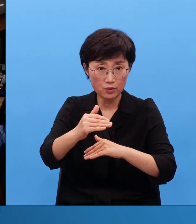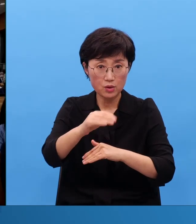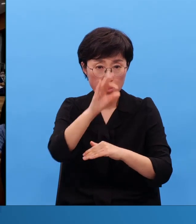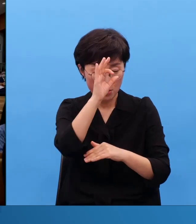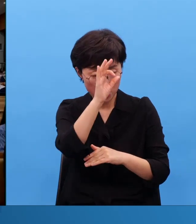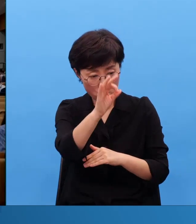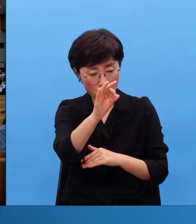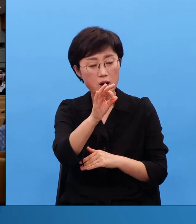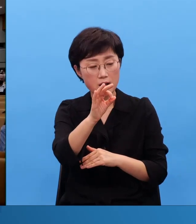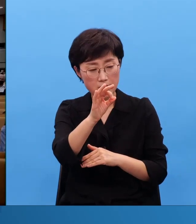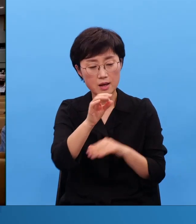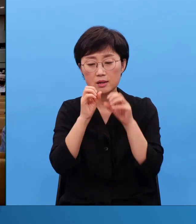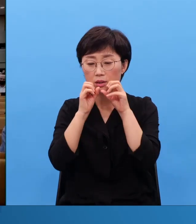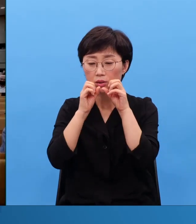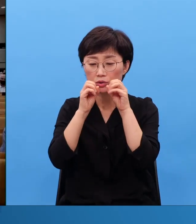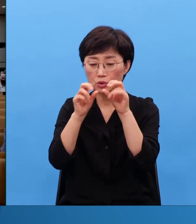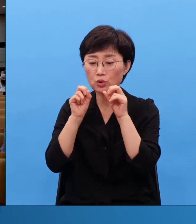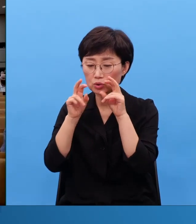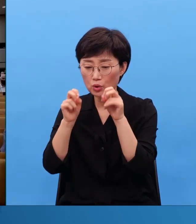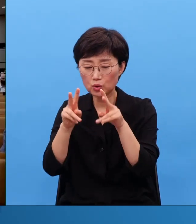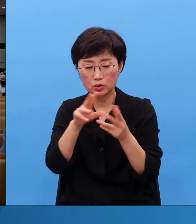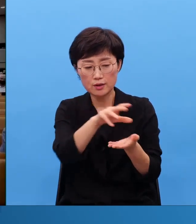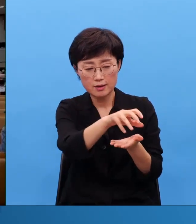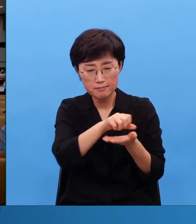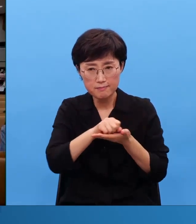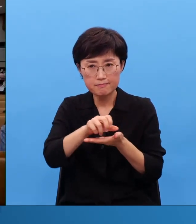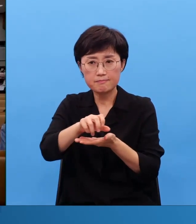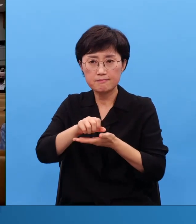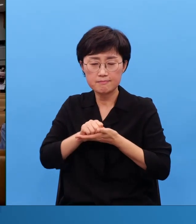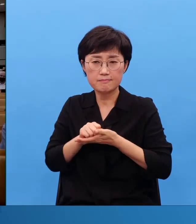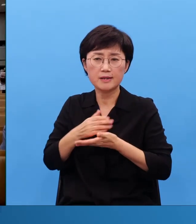전도와 선교를 마음에 담을 수 있도록 하였습니다.